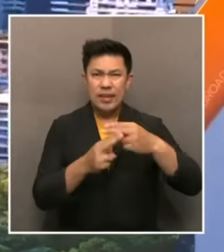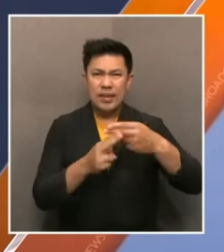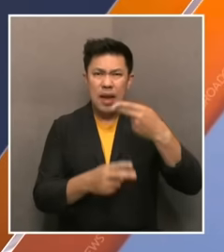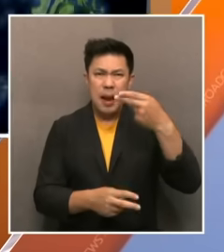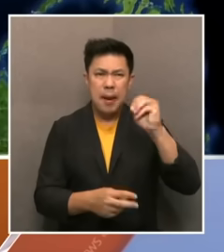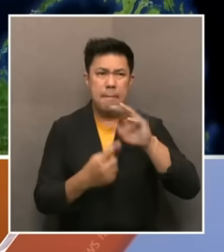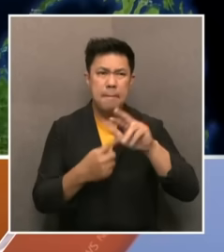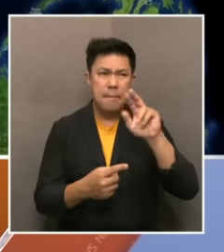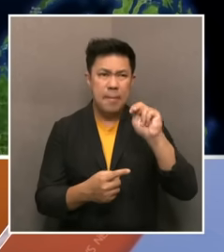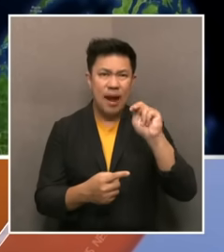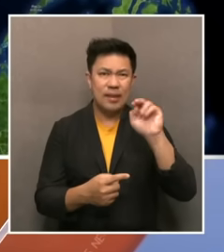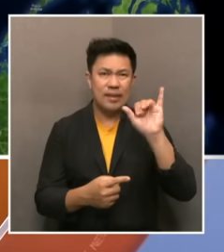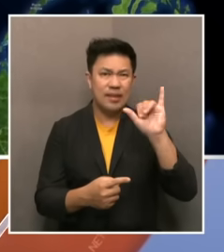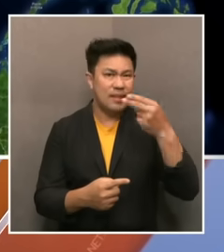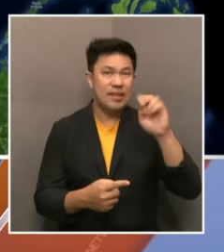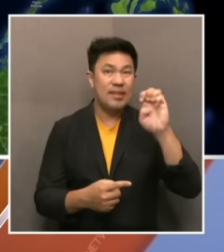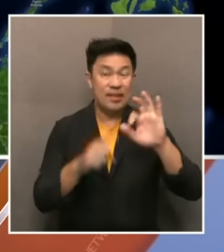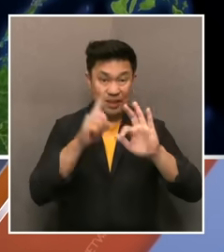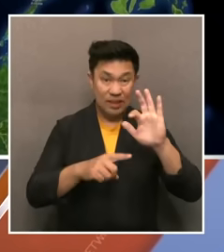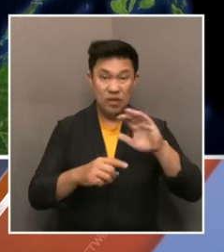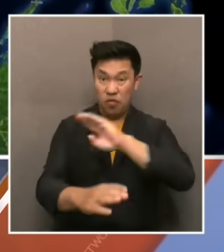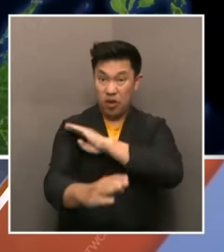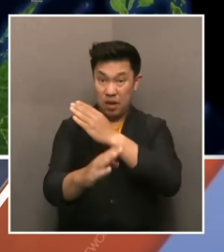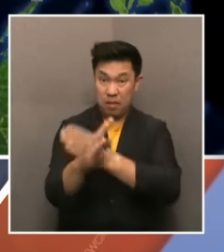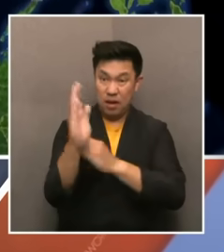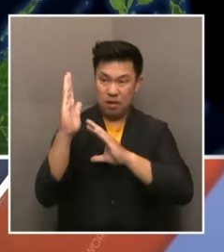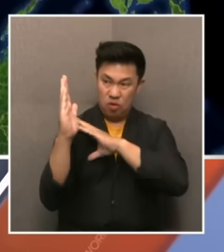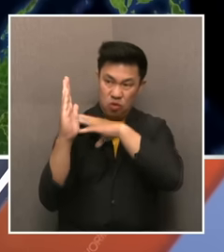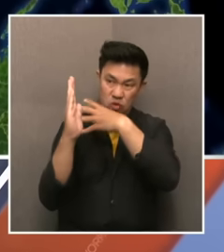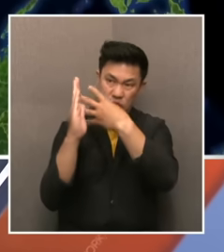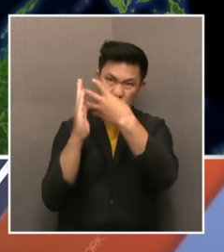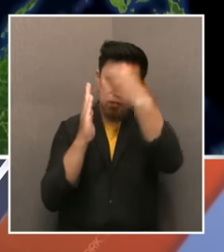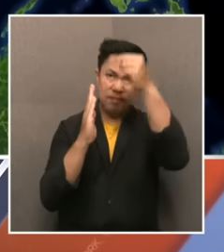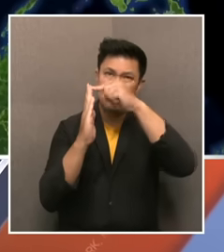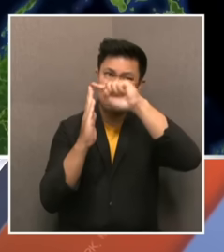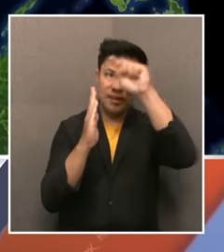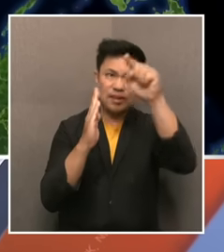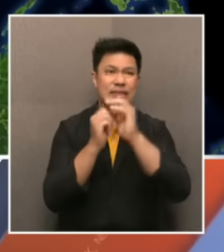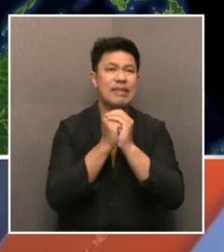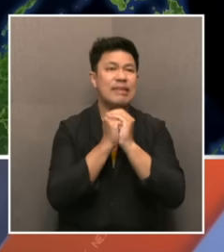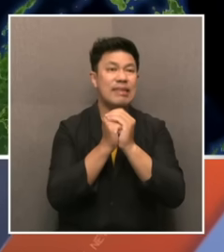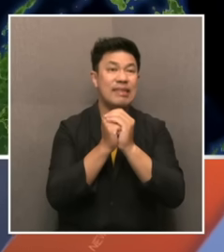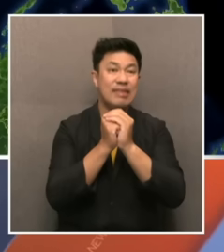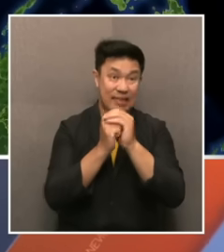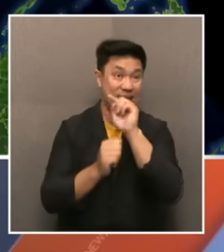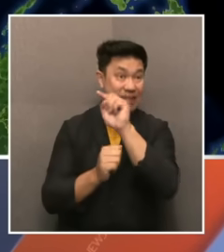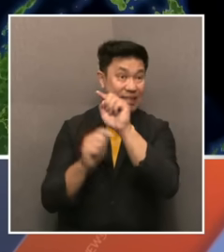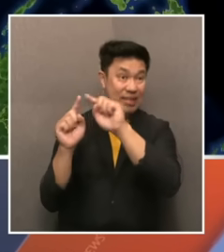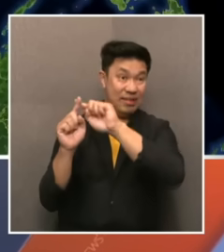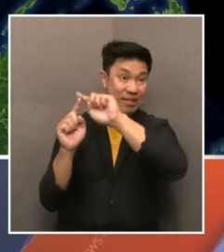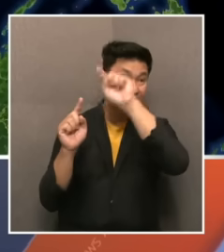ผ่านประเทศฟิลิปปินส์แล้วนะครับกำลังมุ่งหน้าตรงต่อไปที่ประเทศจีนดูจากแผนที่นี้จะเห็นได้ว่าไม่เข้าประเทศไทยโดย